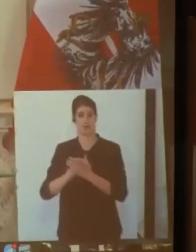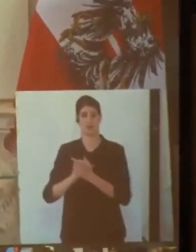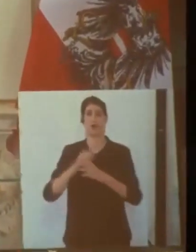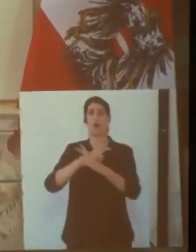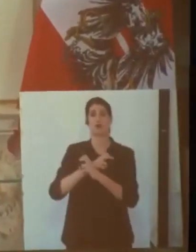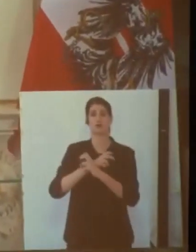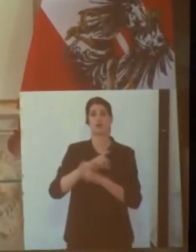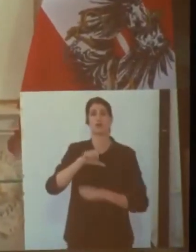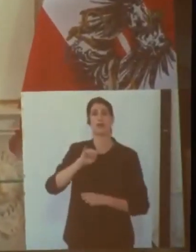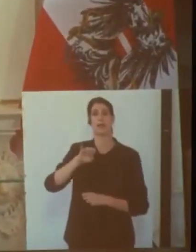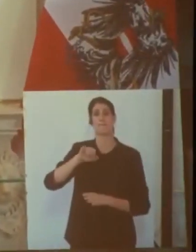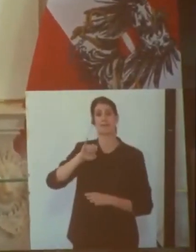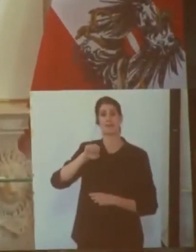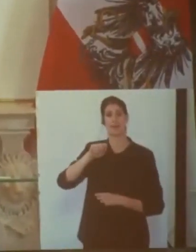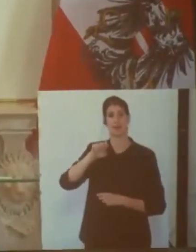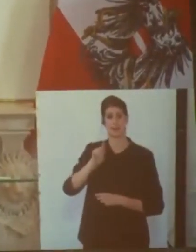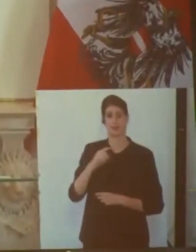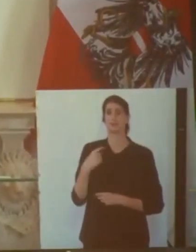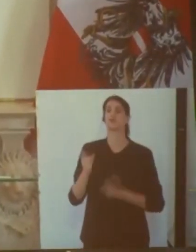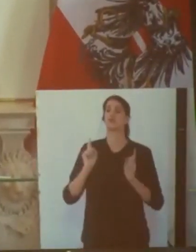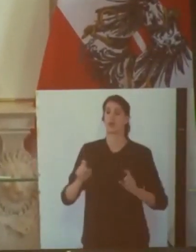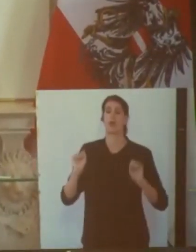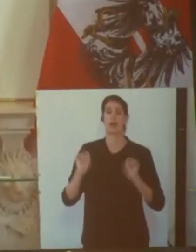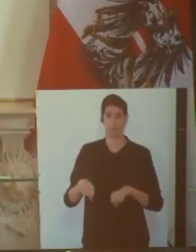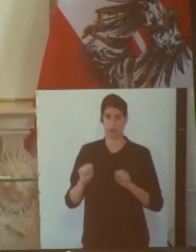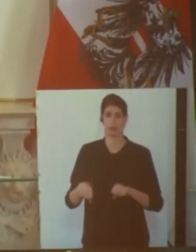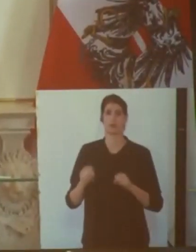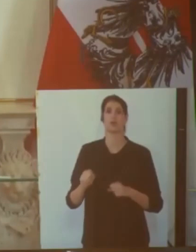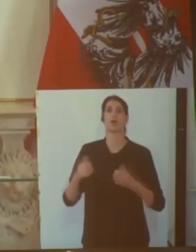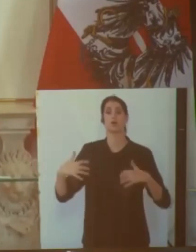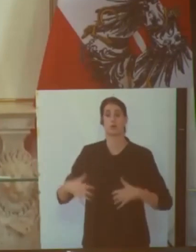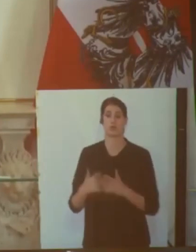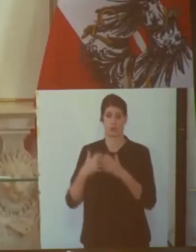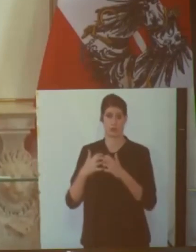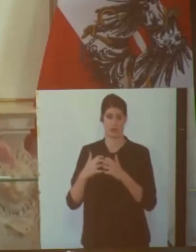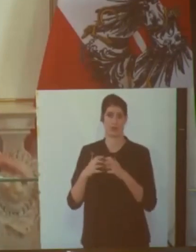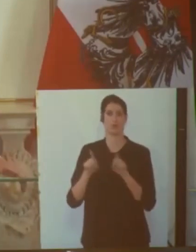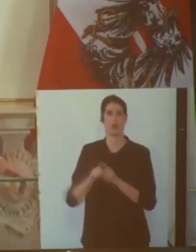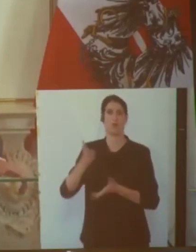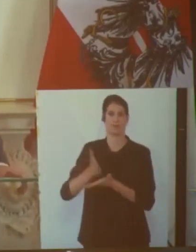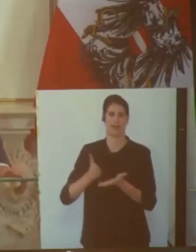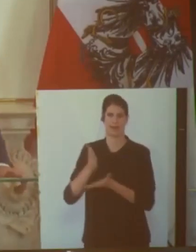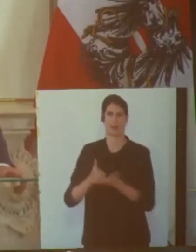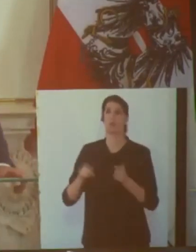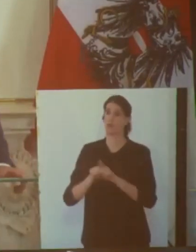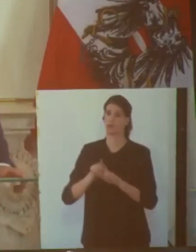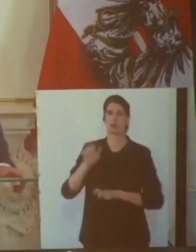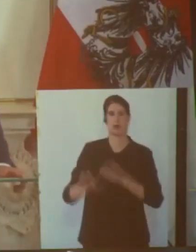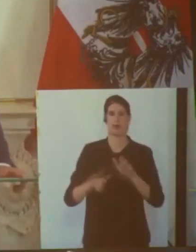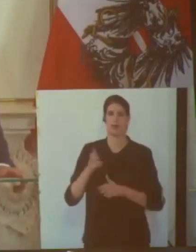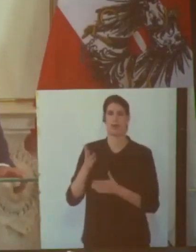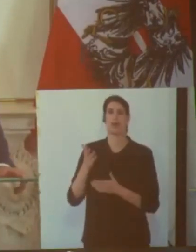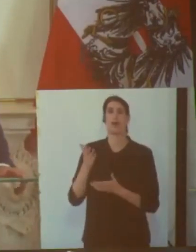unbürokratisch Gründung und Beteiligung ermöglichen soll, ist bereits in Entwicklung und steuerliche Anreize für die Finanzierung